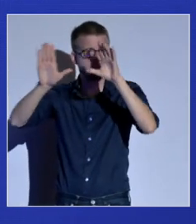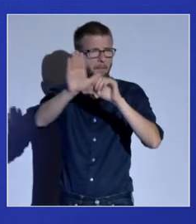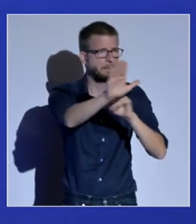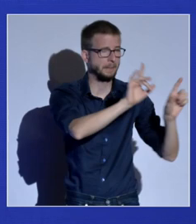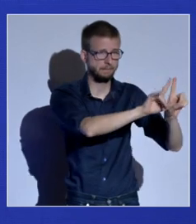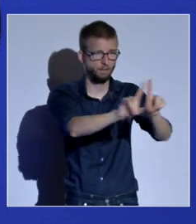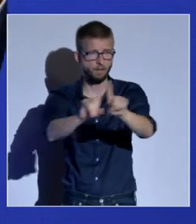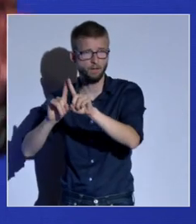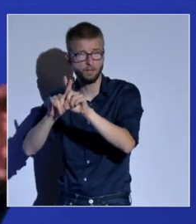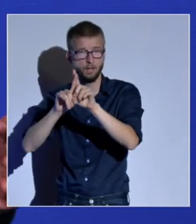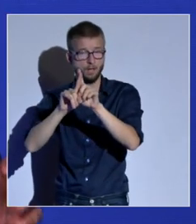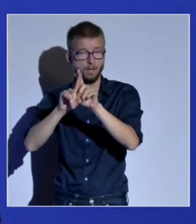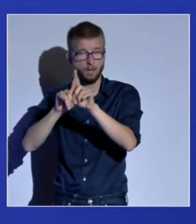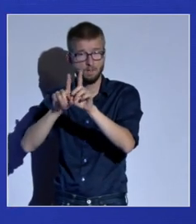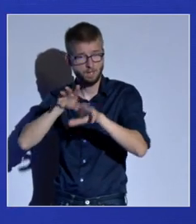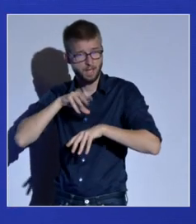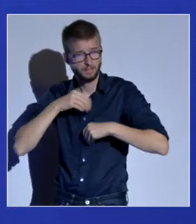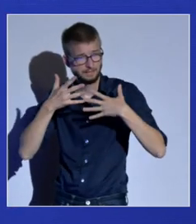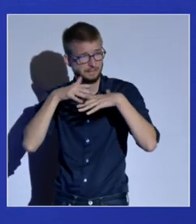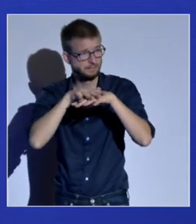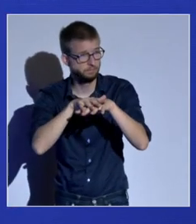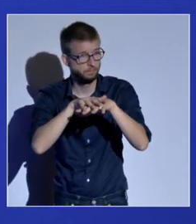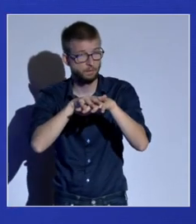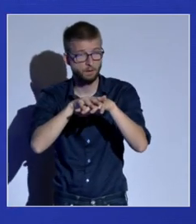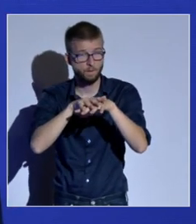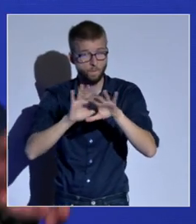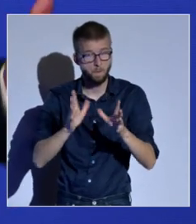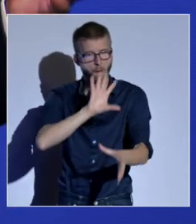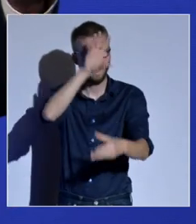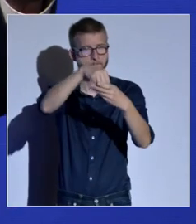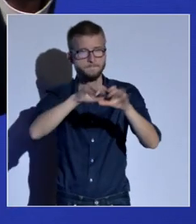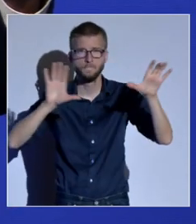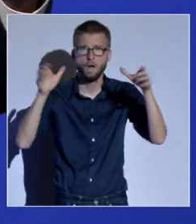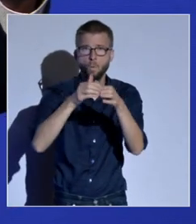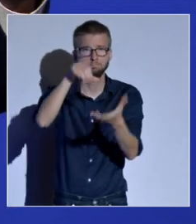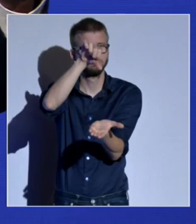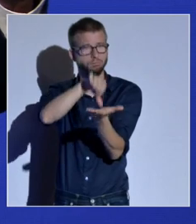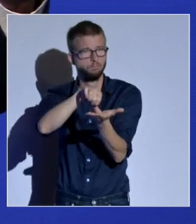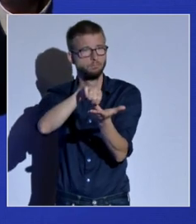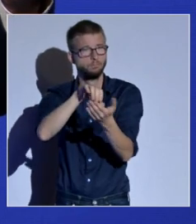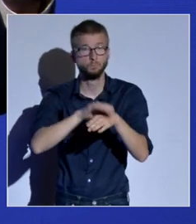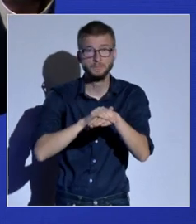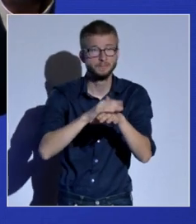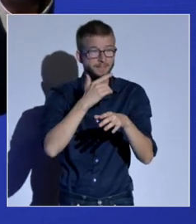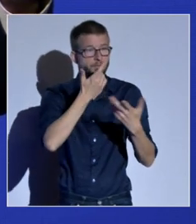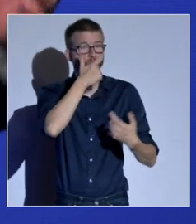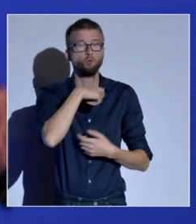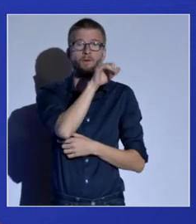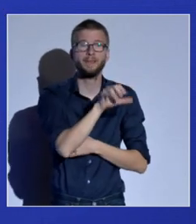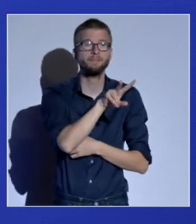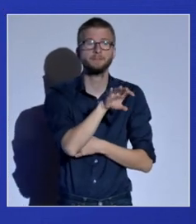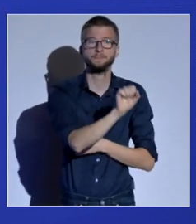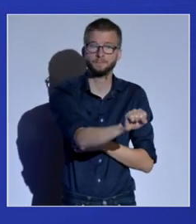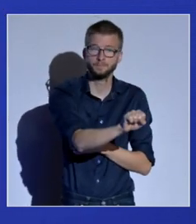c'est dans l'existence de ce socle central qui réunit, cher Jean-Yves,